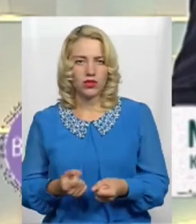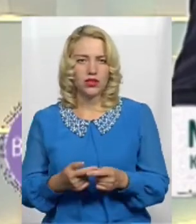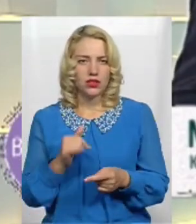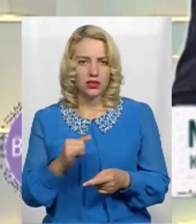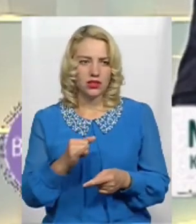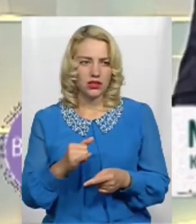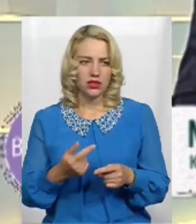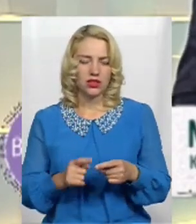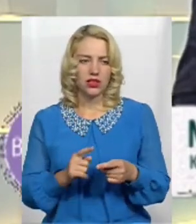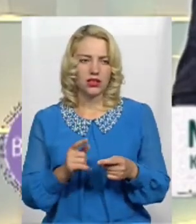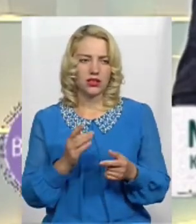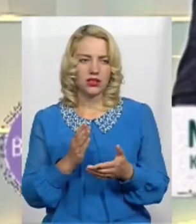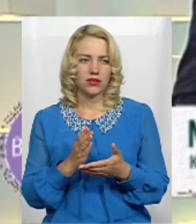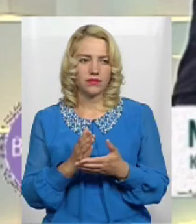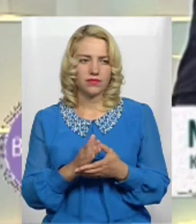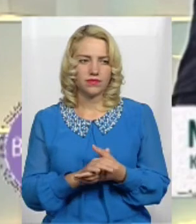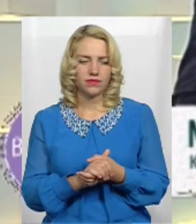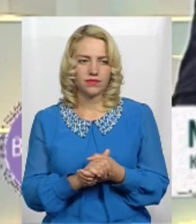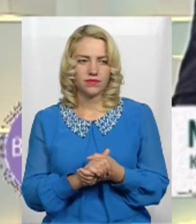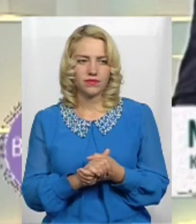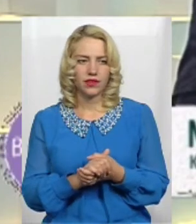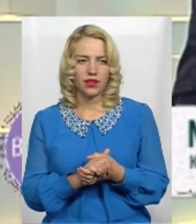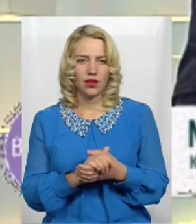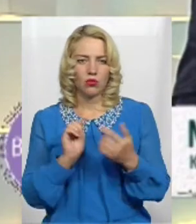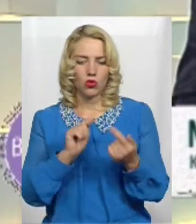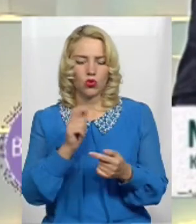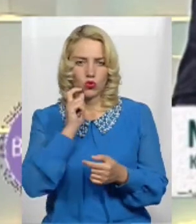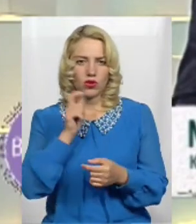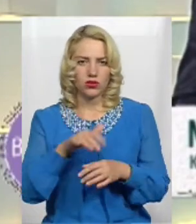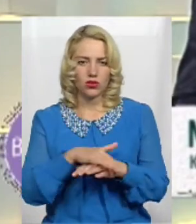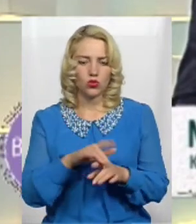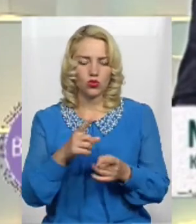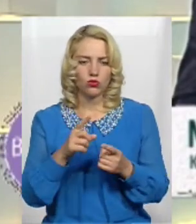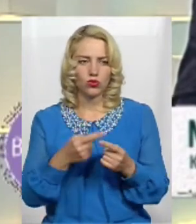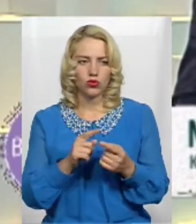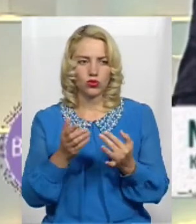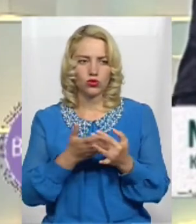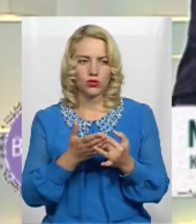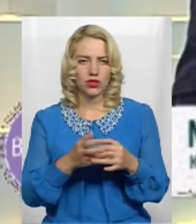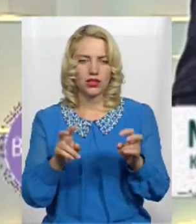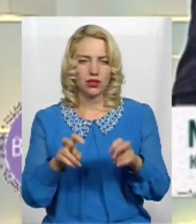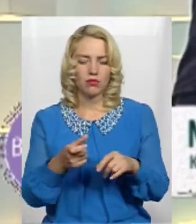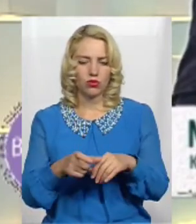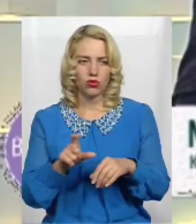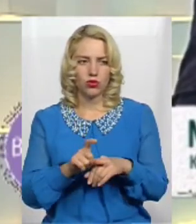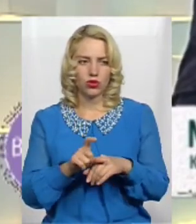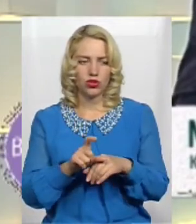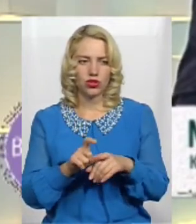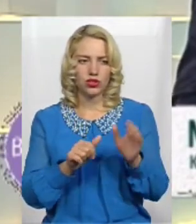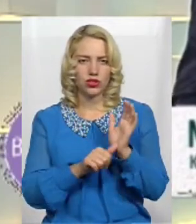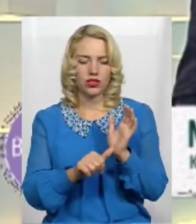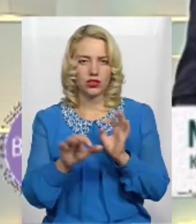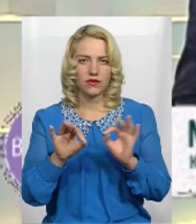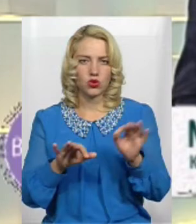і злочином проти держави, проти українського народу. Тому що субсидія сьогодні, на субсидії сидить більше